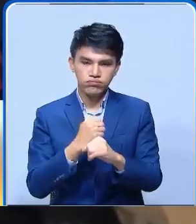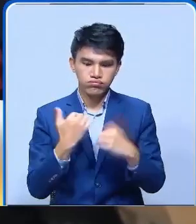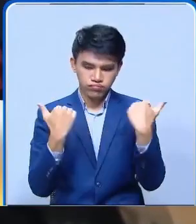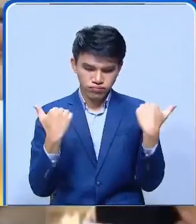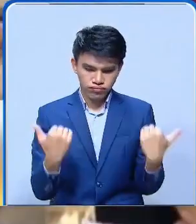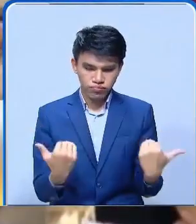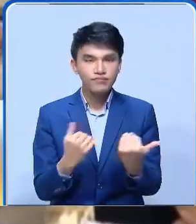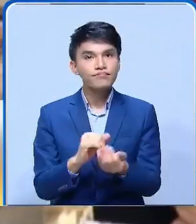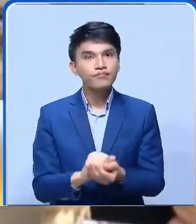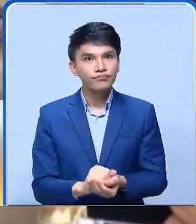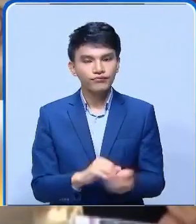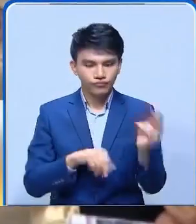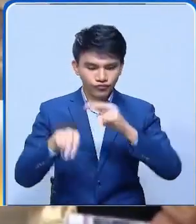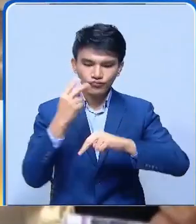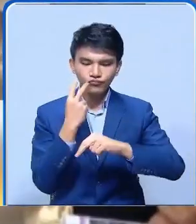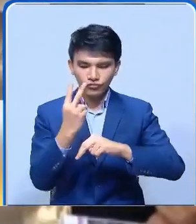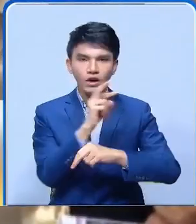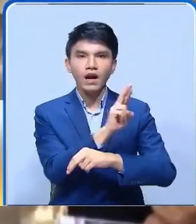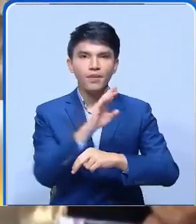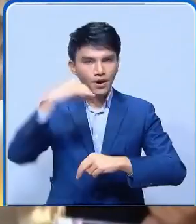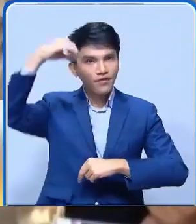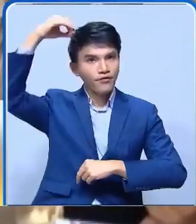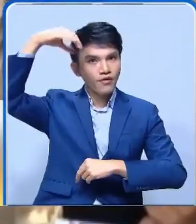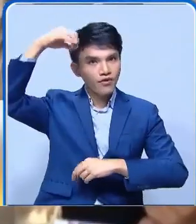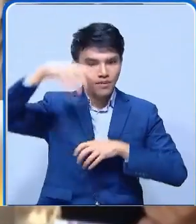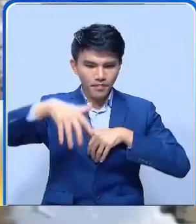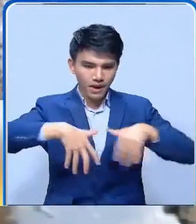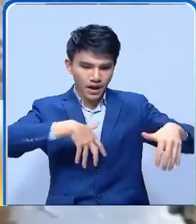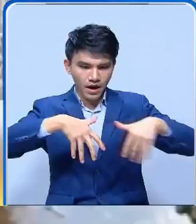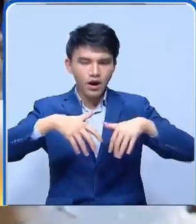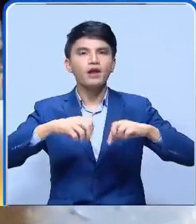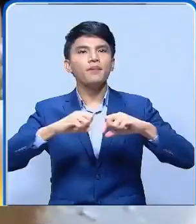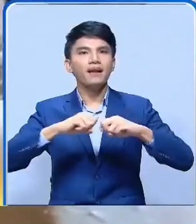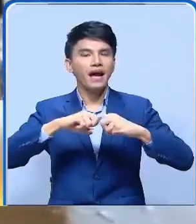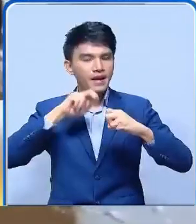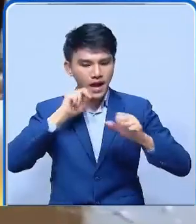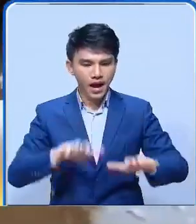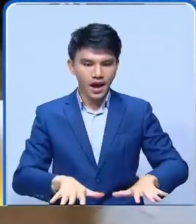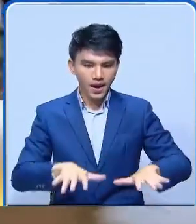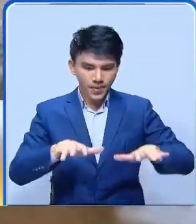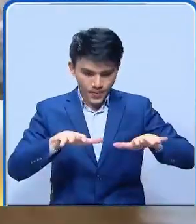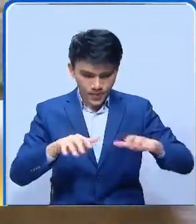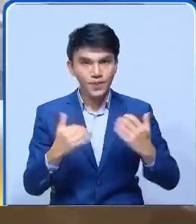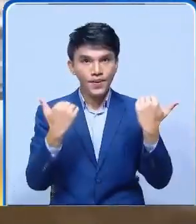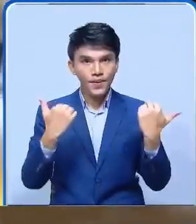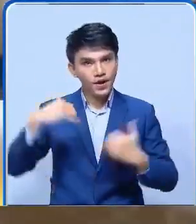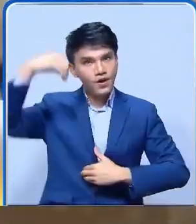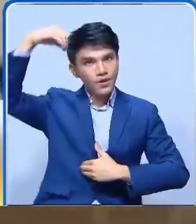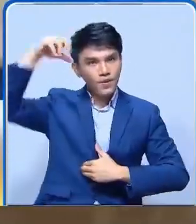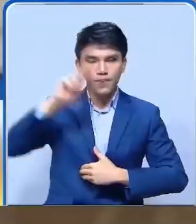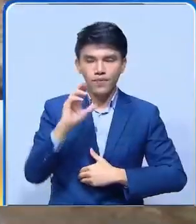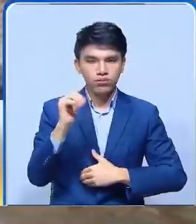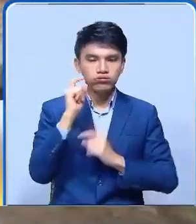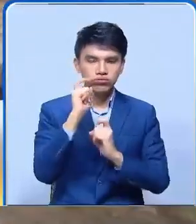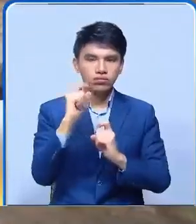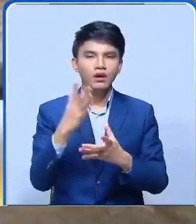ส่วนภูมิภาคลงพื้นที่ปรับปรุงระบบไฟฟ้าให้ประชาชนในพื้นที่ประสบปัญหาอุทกภัยเพื่อให้สามารถใช้ไฟฟ้าได้อย่างถูกต้องปลอดภัย